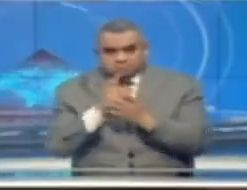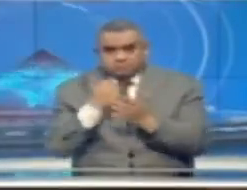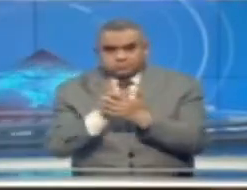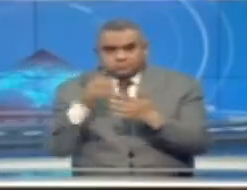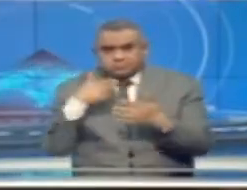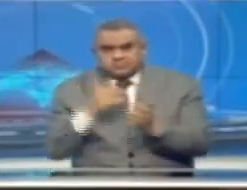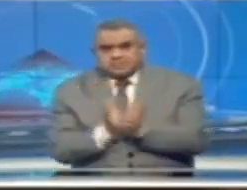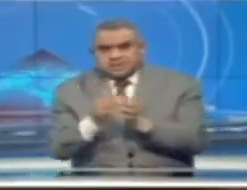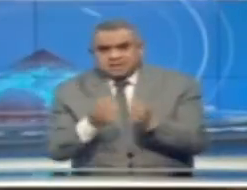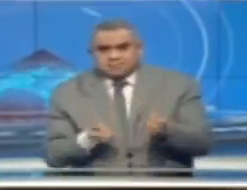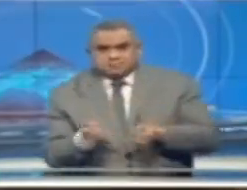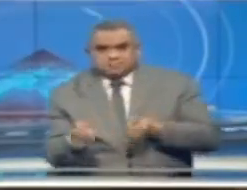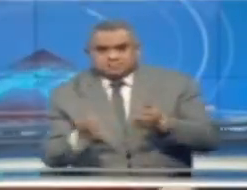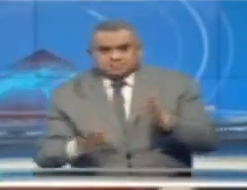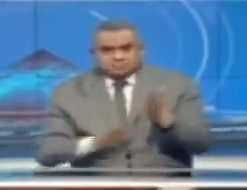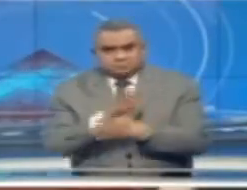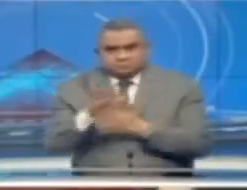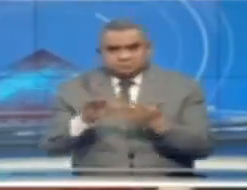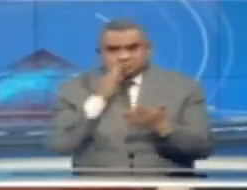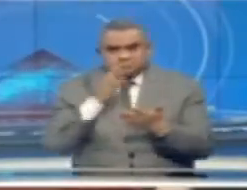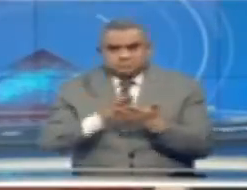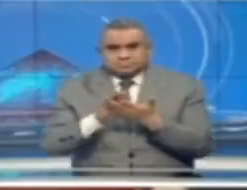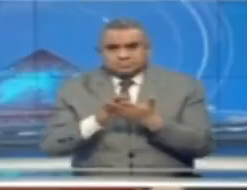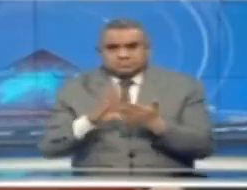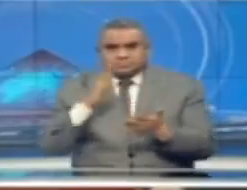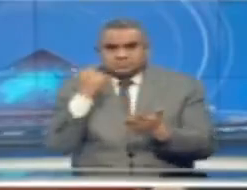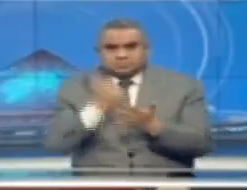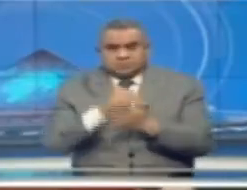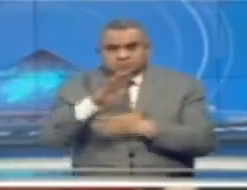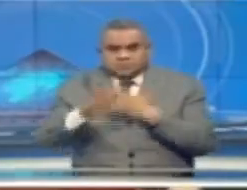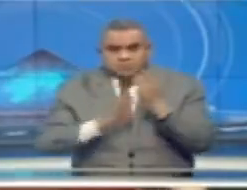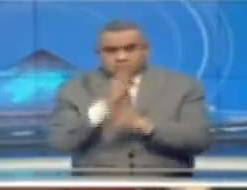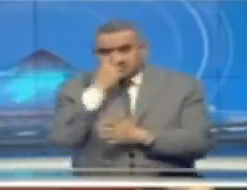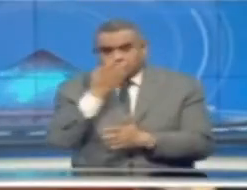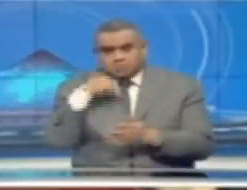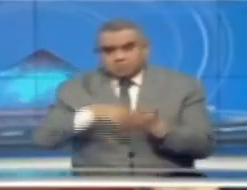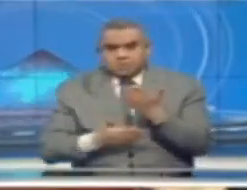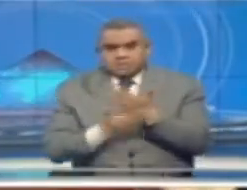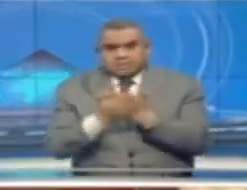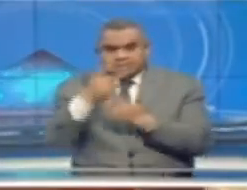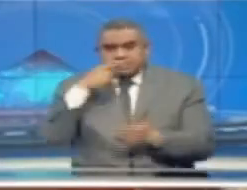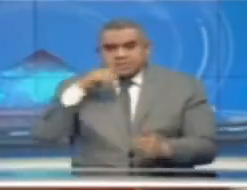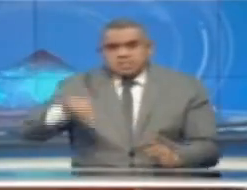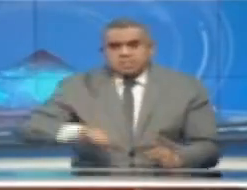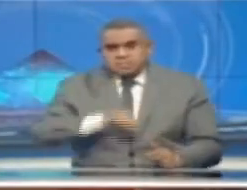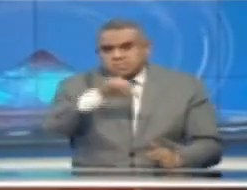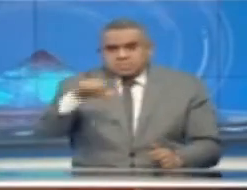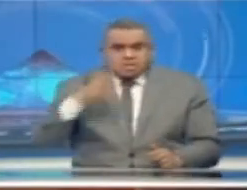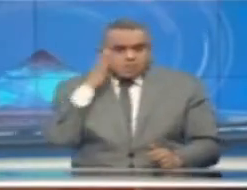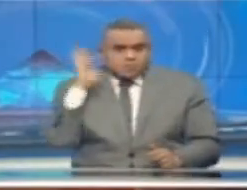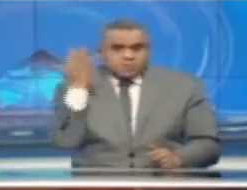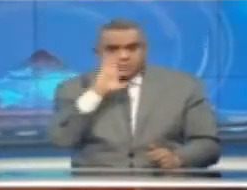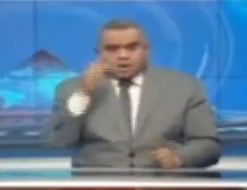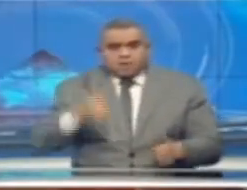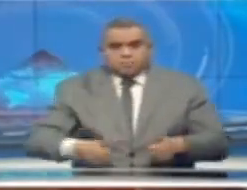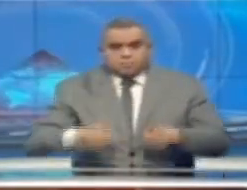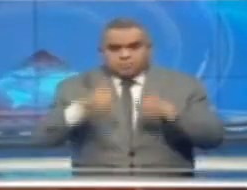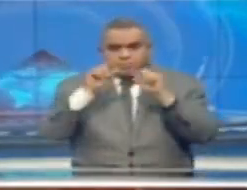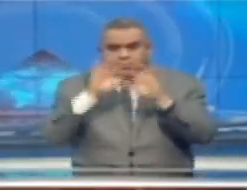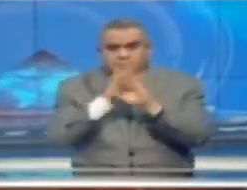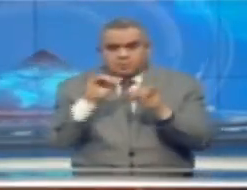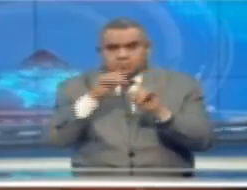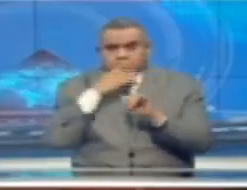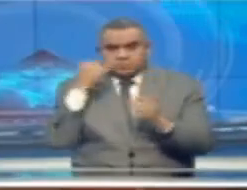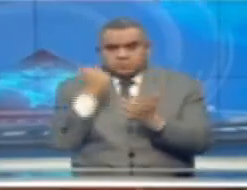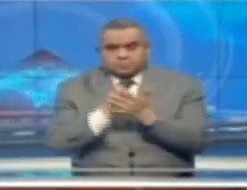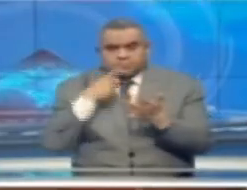الإرهابية الترويج لها. وبعيدا عن عراب الأزمات تبقى منظومة التموين كما هي بحسب المسؤولين بالتموين،